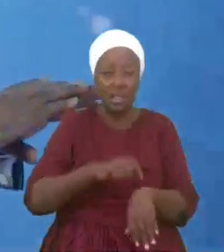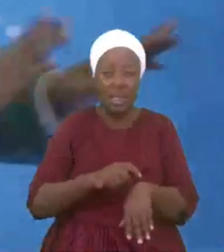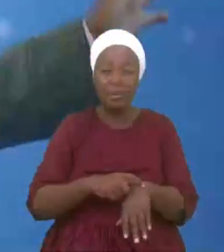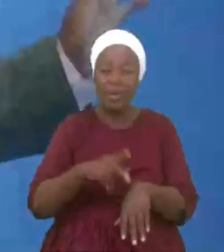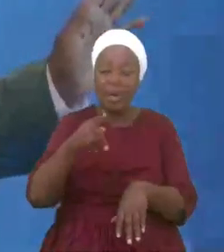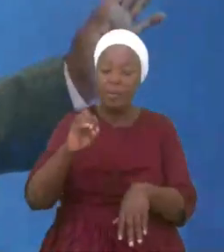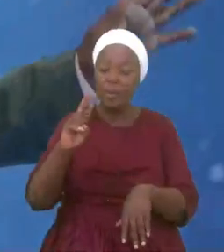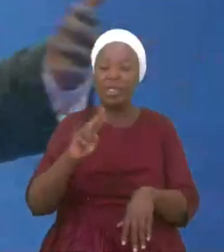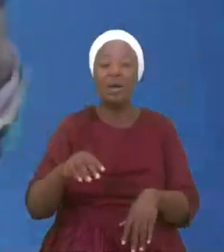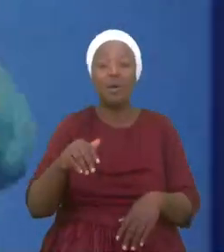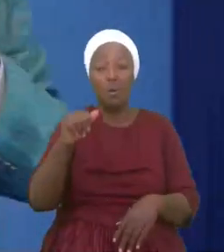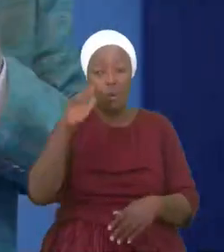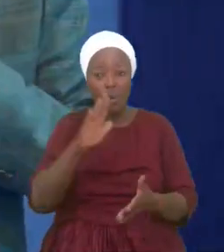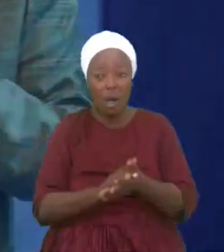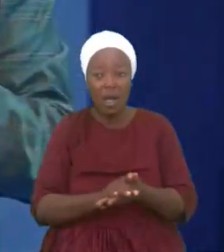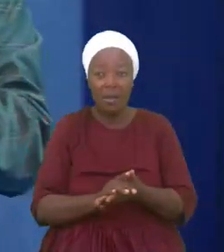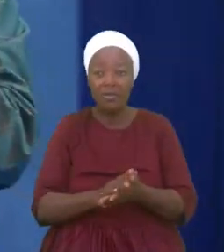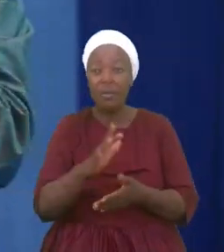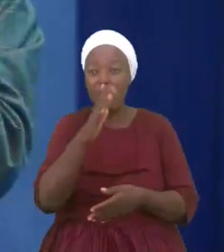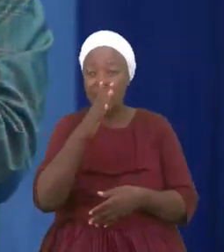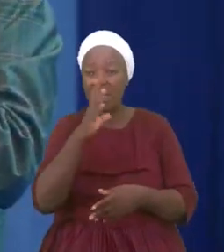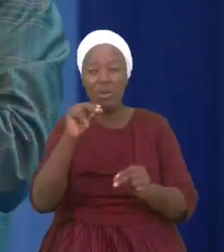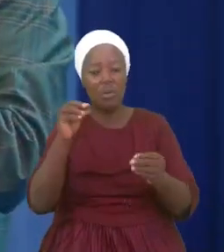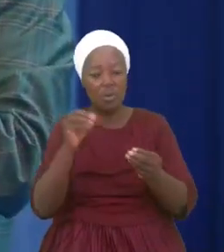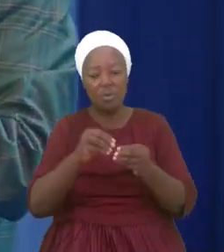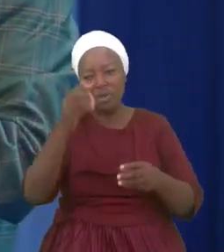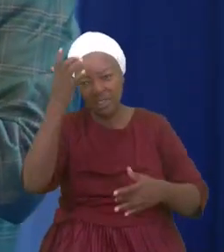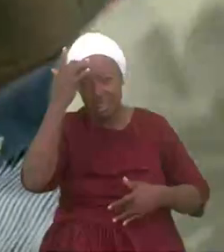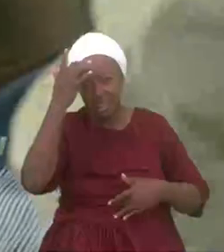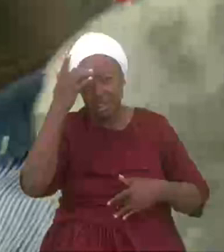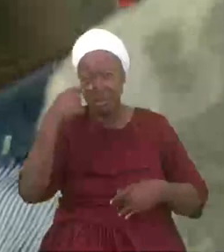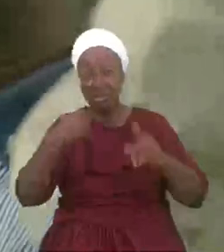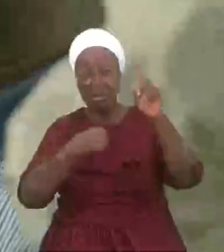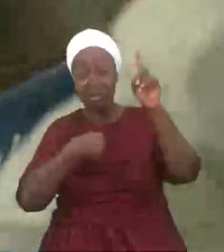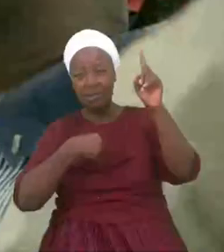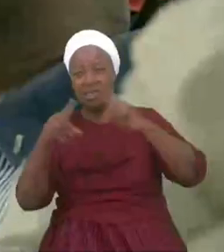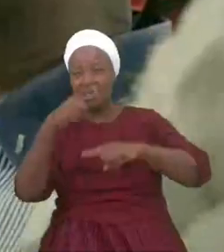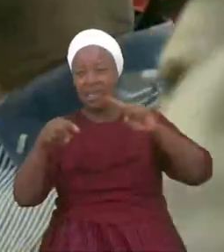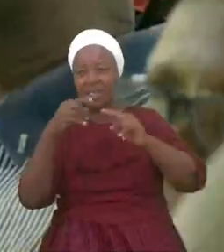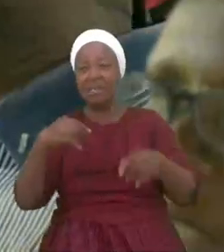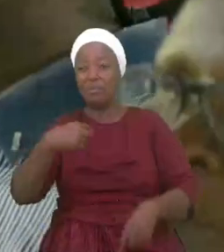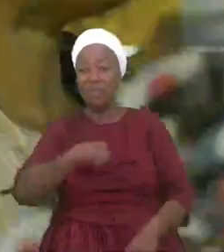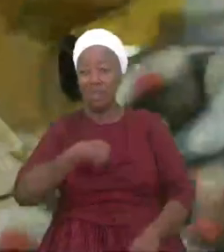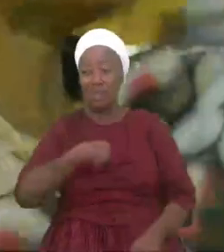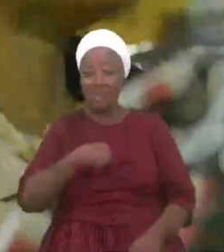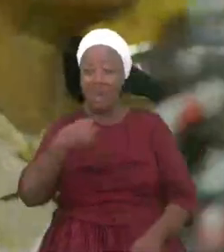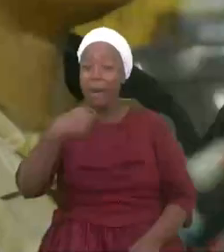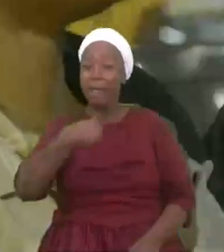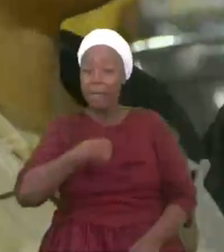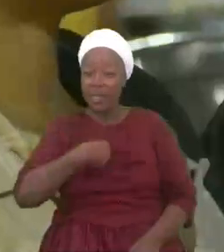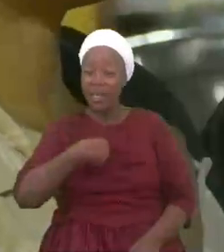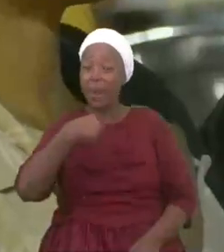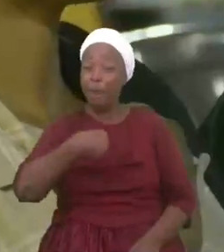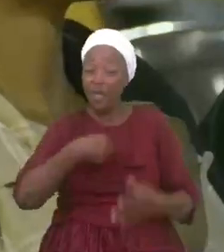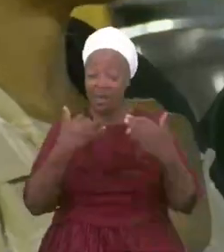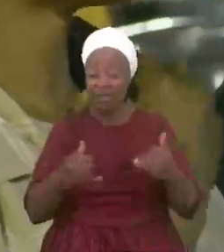était malade et Jésus la guerre après cela il y a plus de maladie moi moi moi aujourd'hui